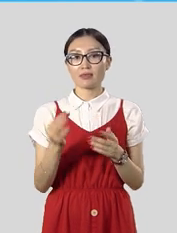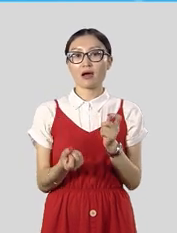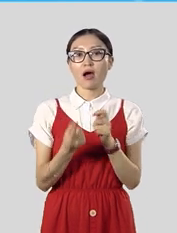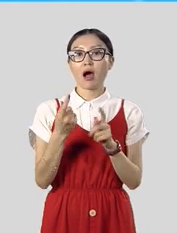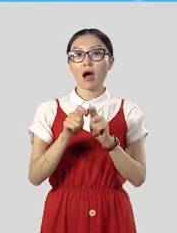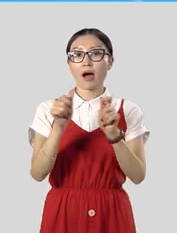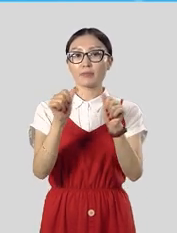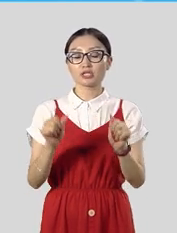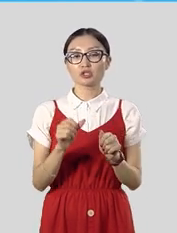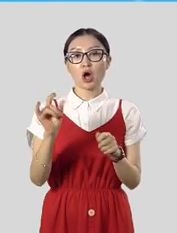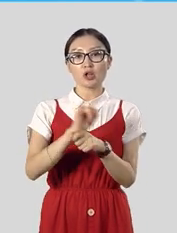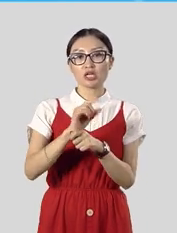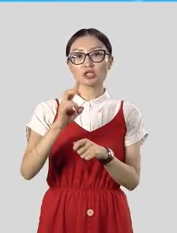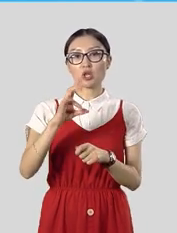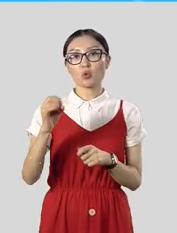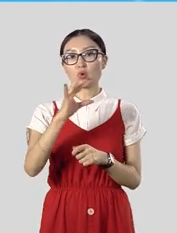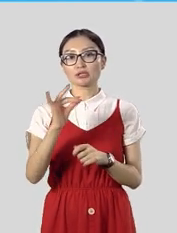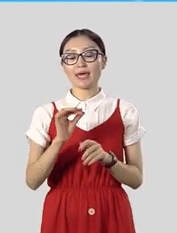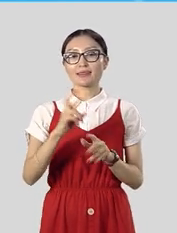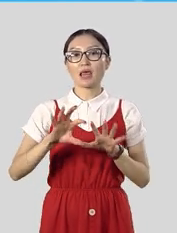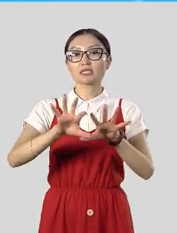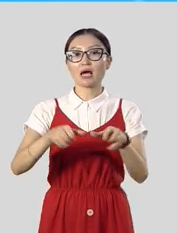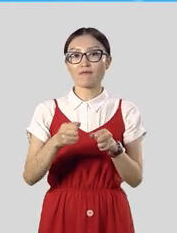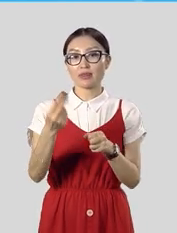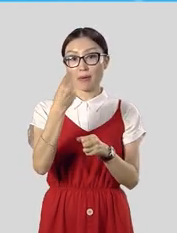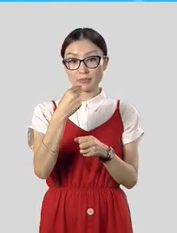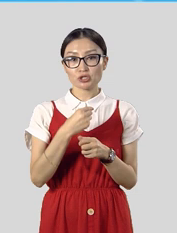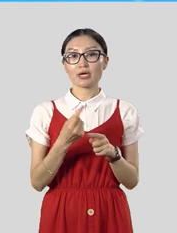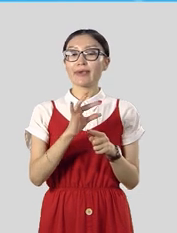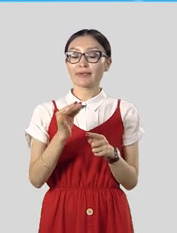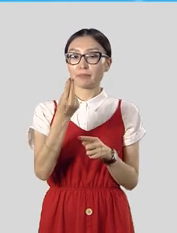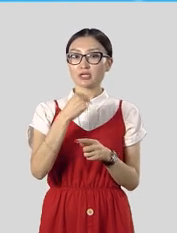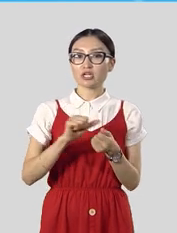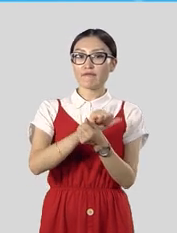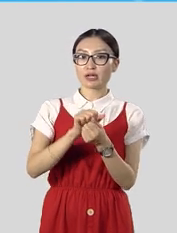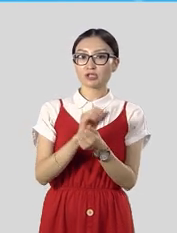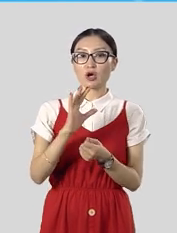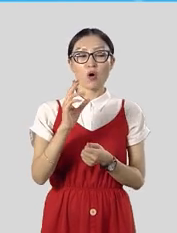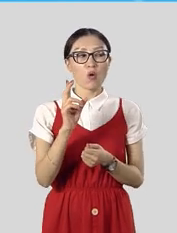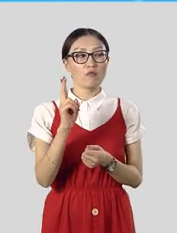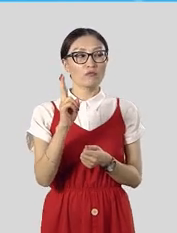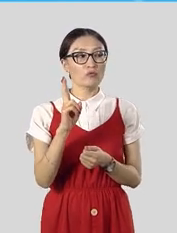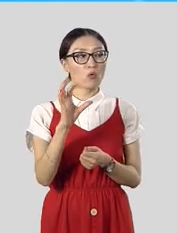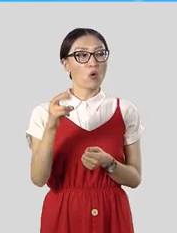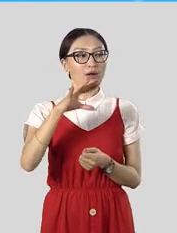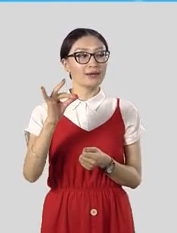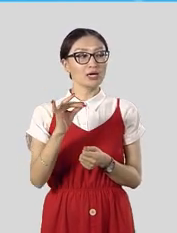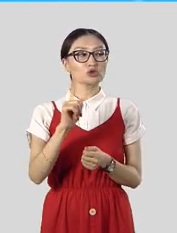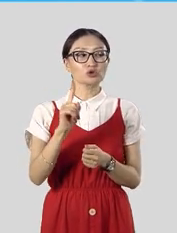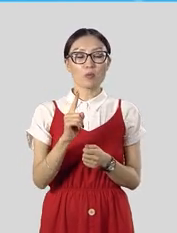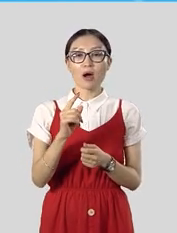образуются ложноножки для захвата пищевых частиц и пищеварительные вакуоли для их